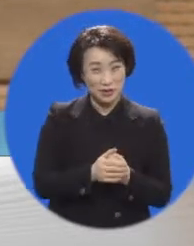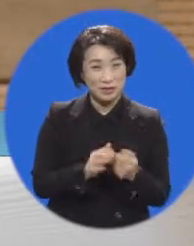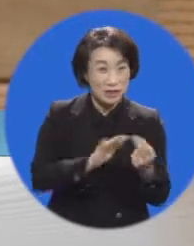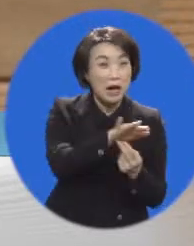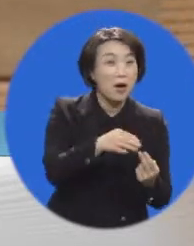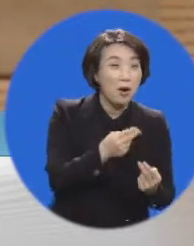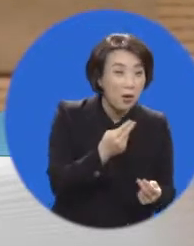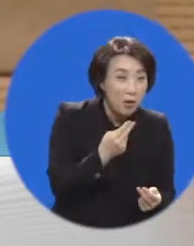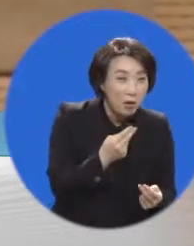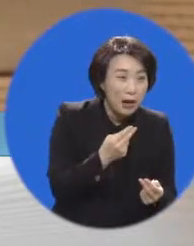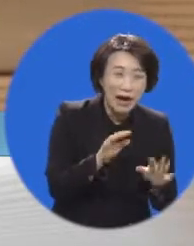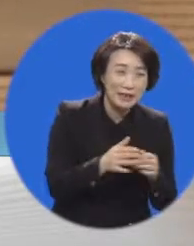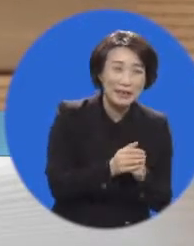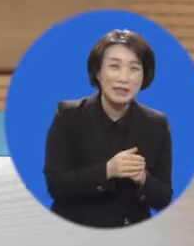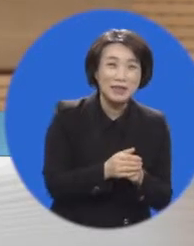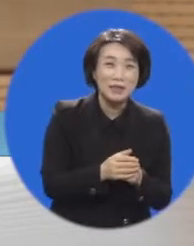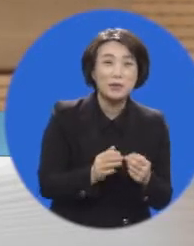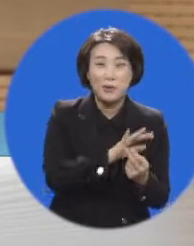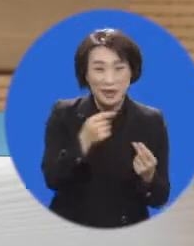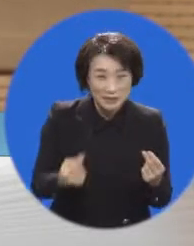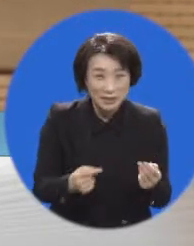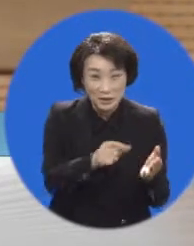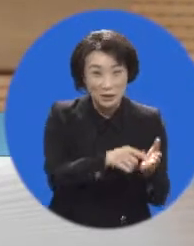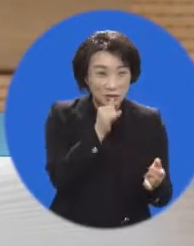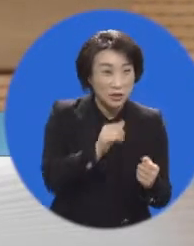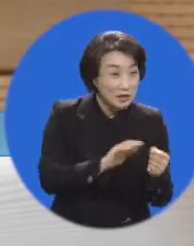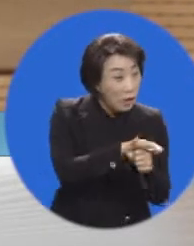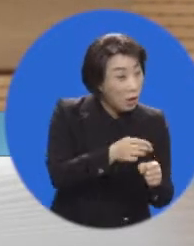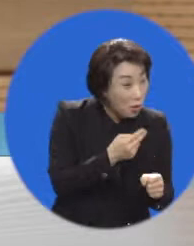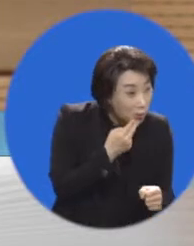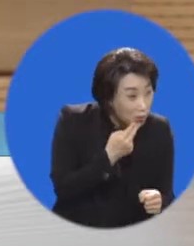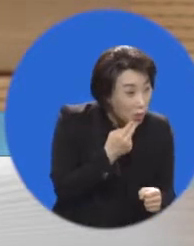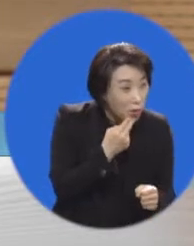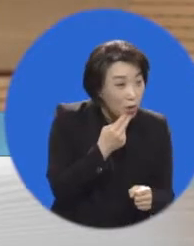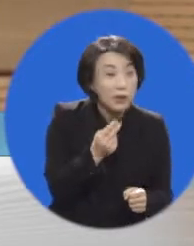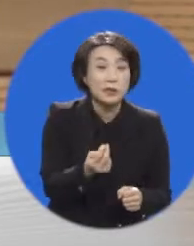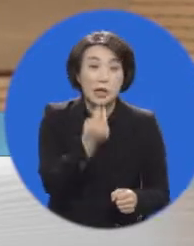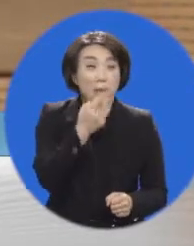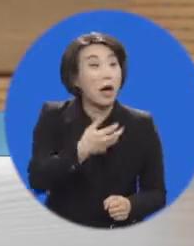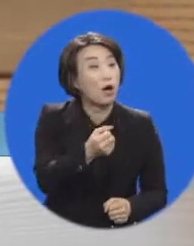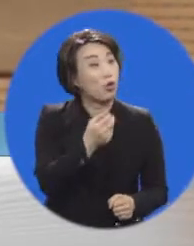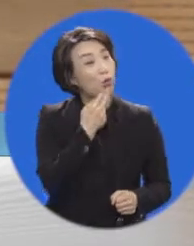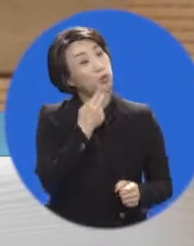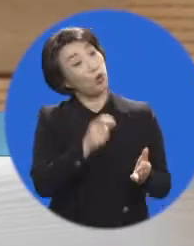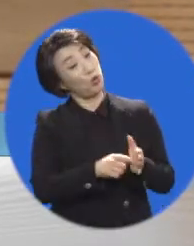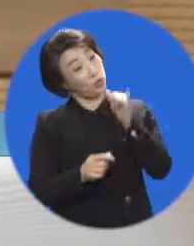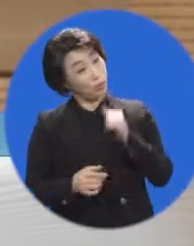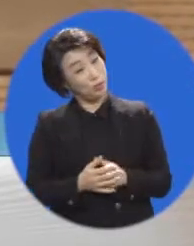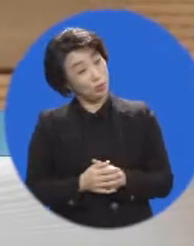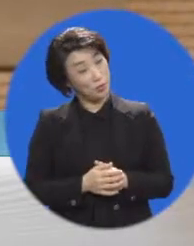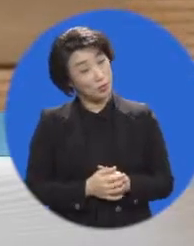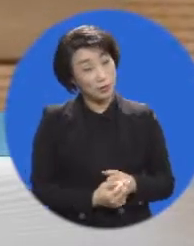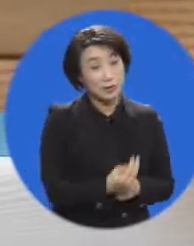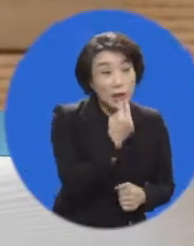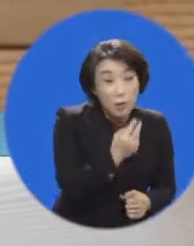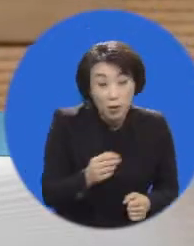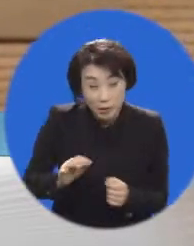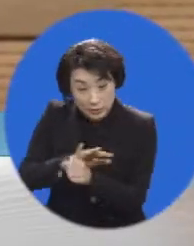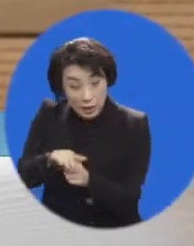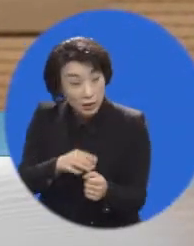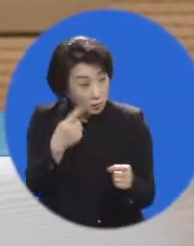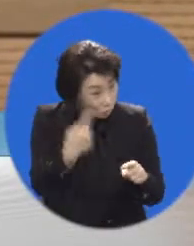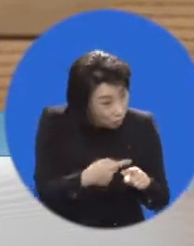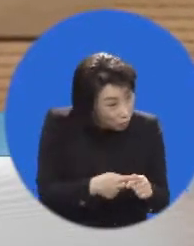자가 생명이 없대. 사랑 안 하는 자는 생명이 없대. 생명과 사랑은 동격이라 이